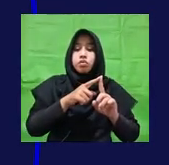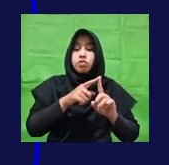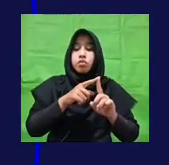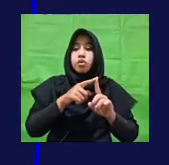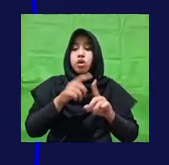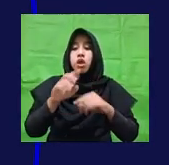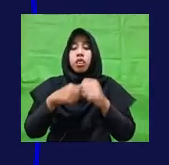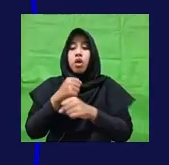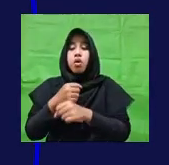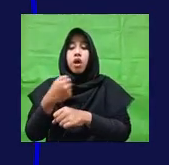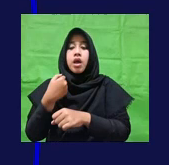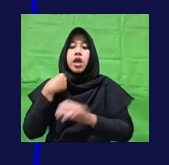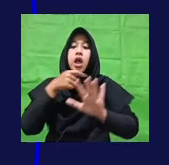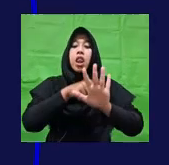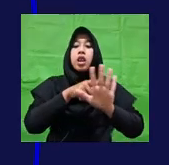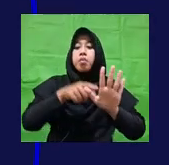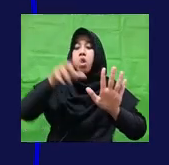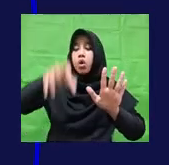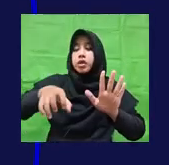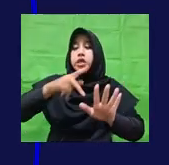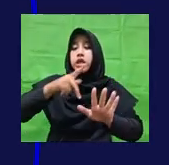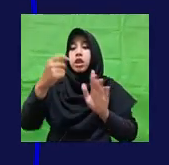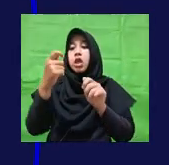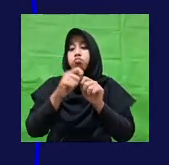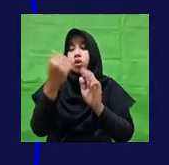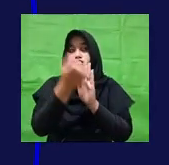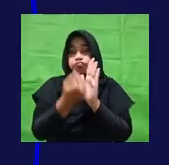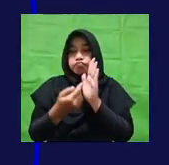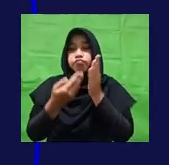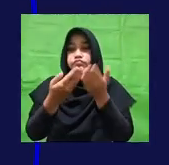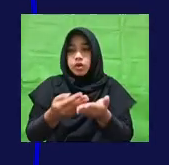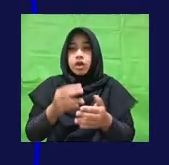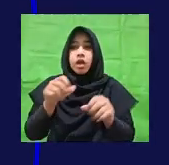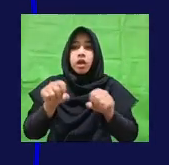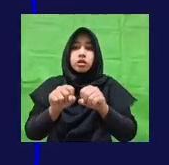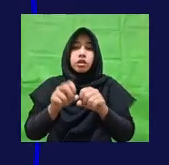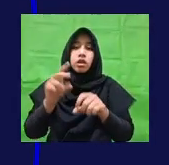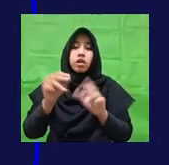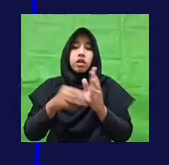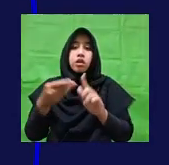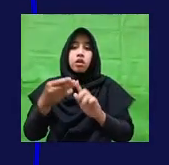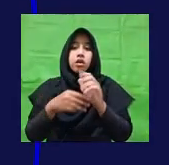kita tentukan dalam program residensi Rimpang, masing-masing orang dari lokasi itu akan bertukar lokasi untuk